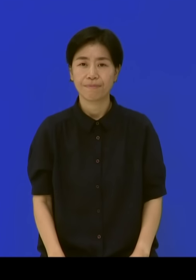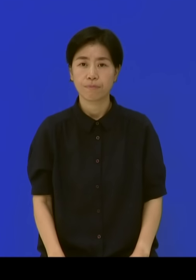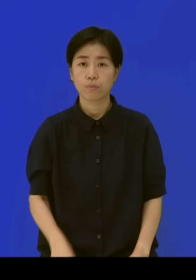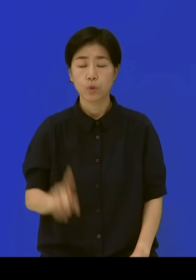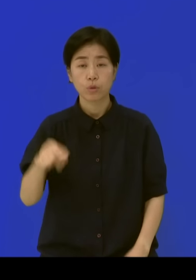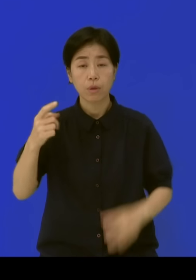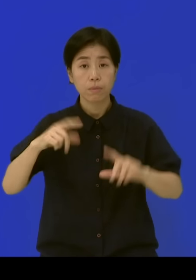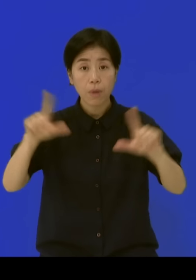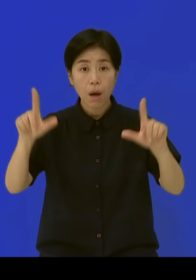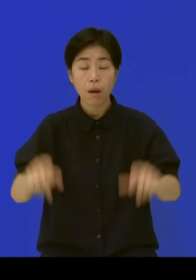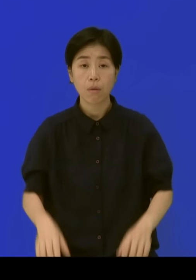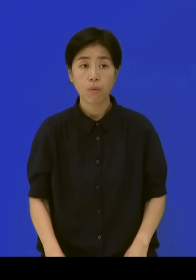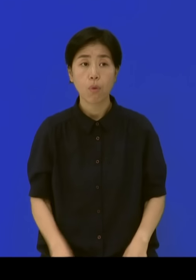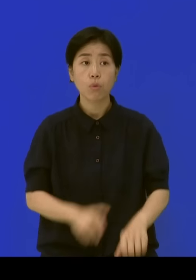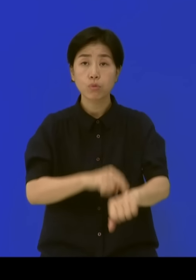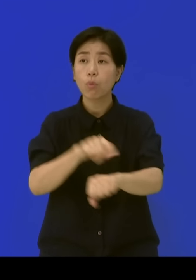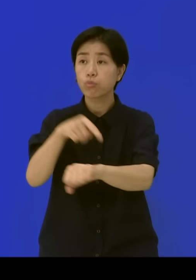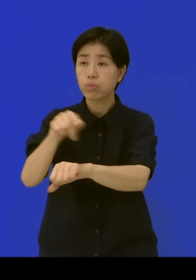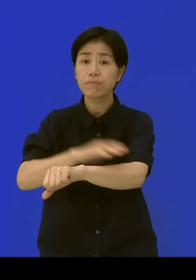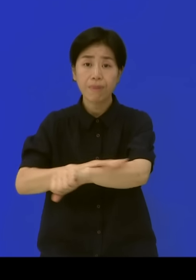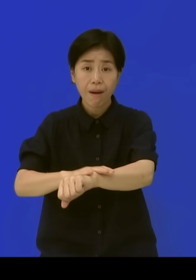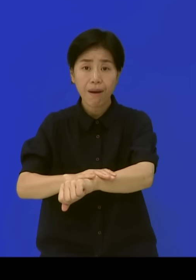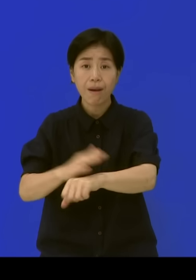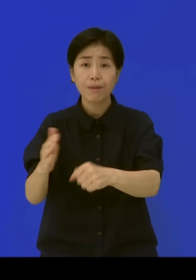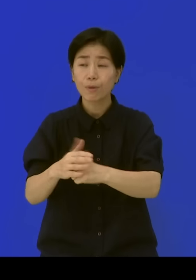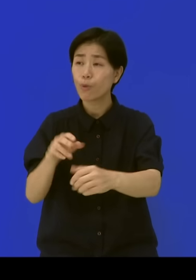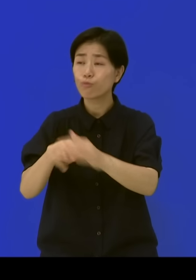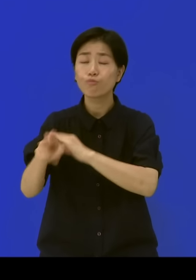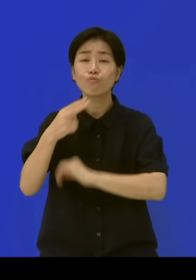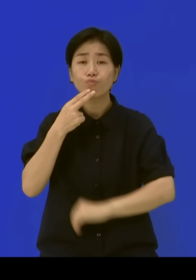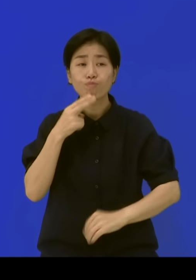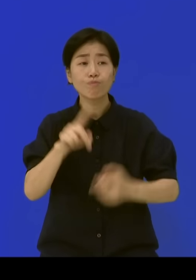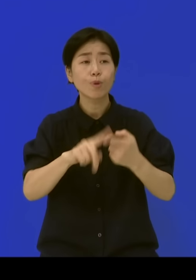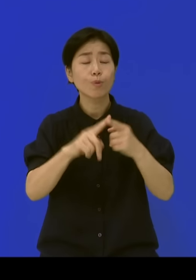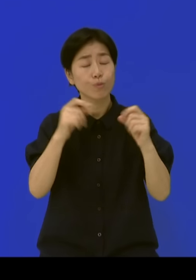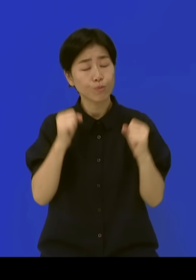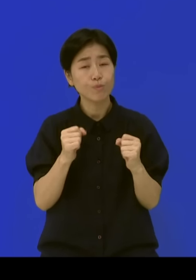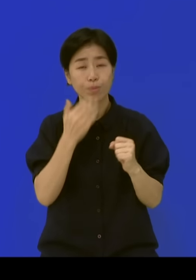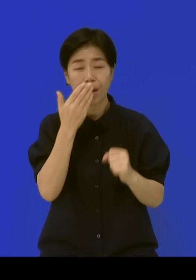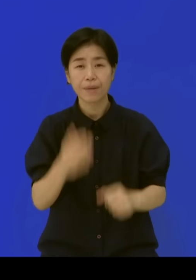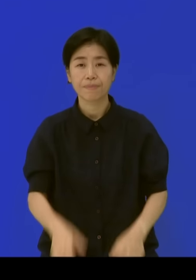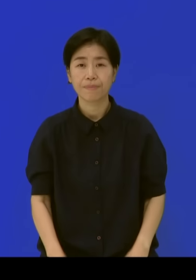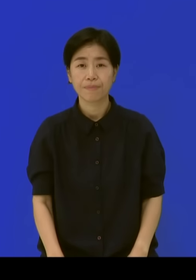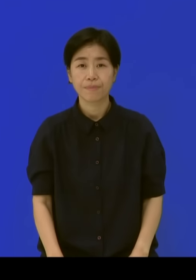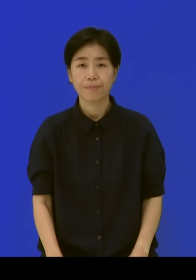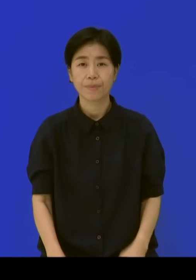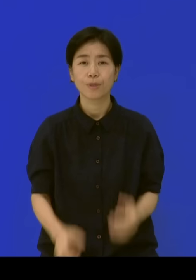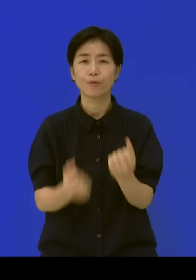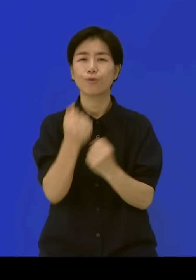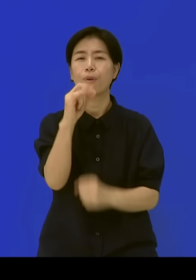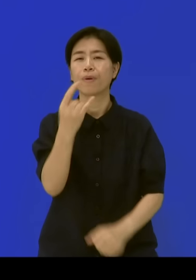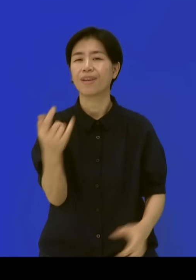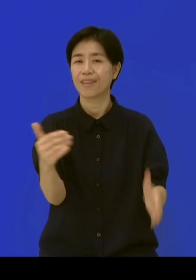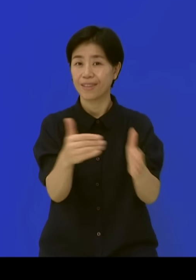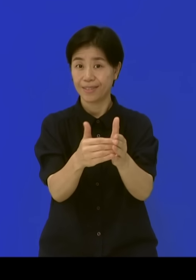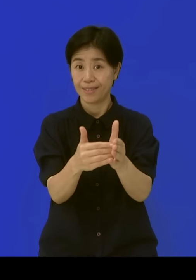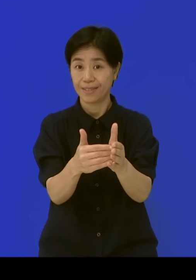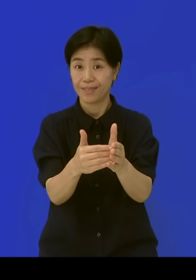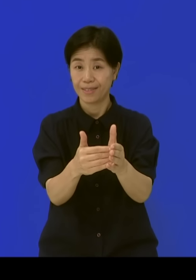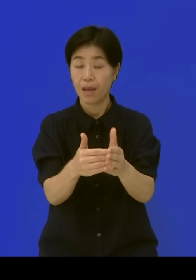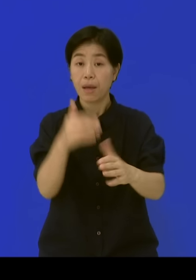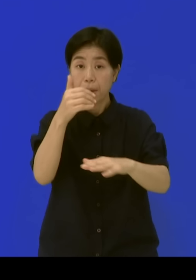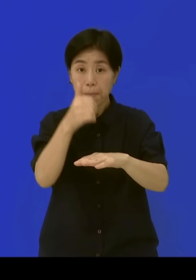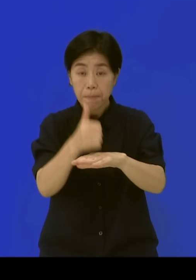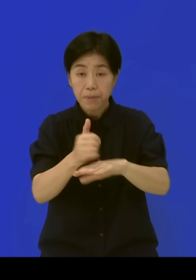다음 날도 어떻게 시간이 금방금방 흘러서 못 도망가고 또 거기 있었던 거죠. 네. 그 와중에 이제